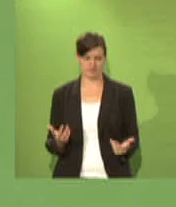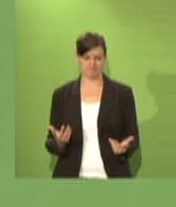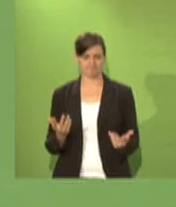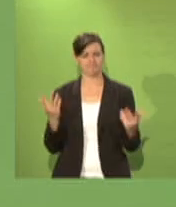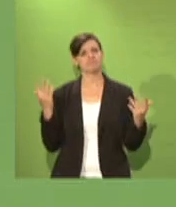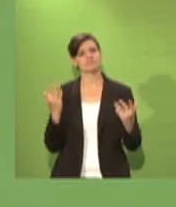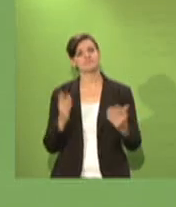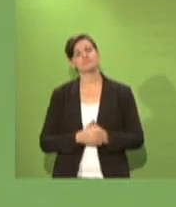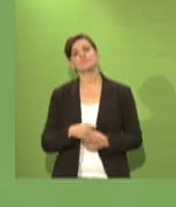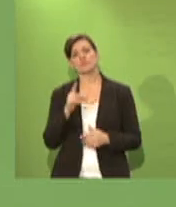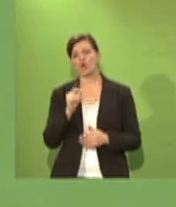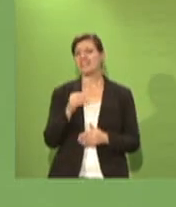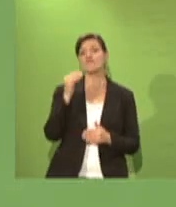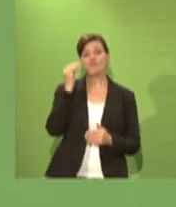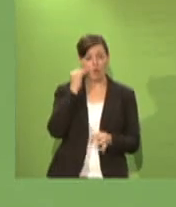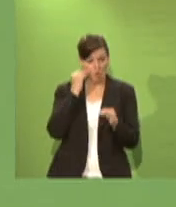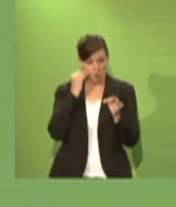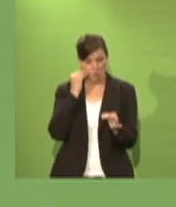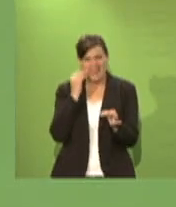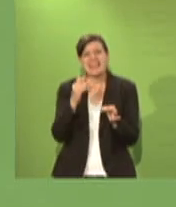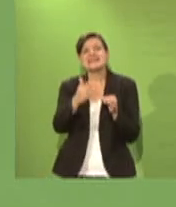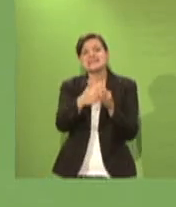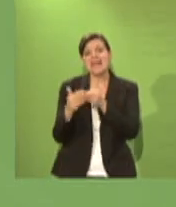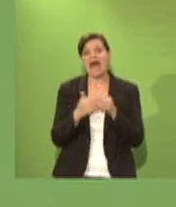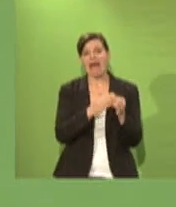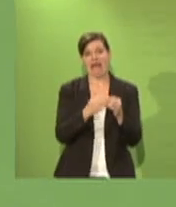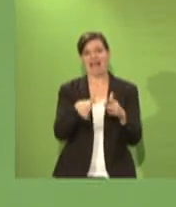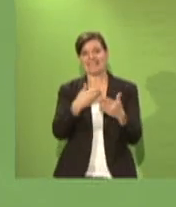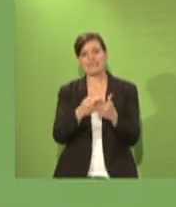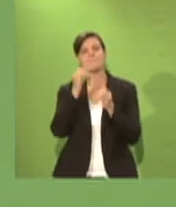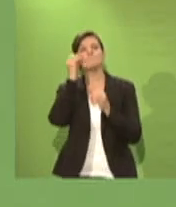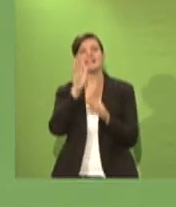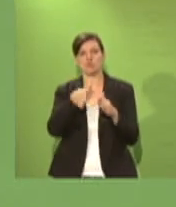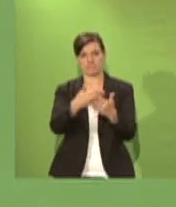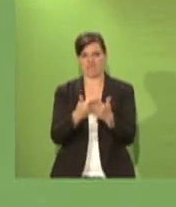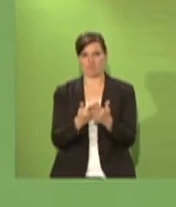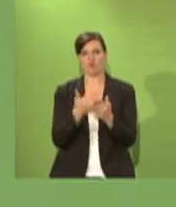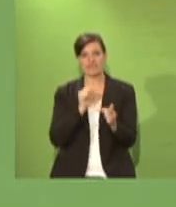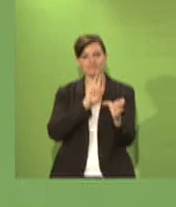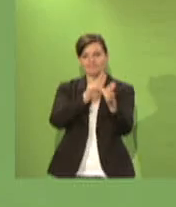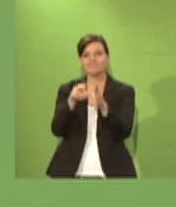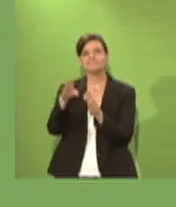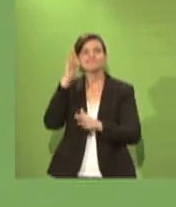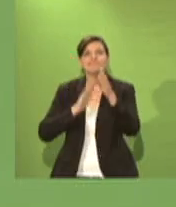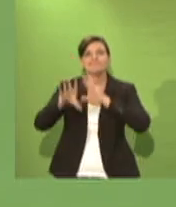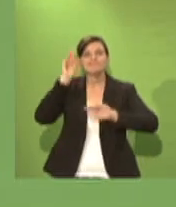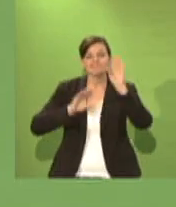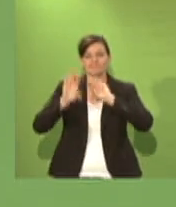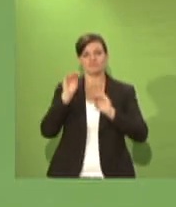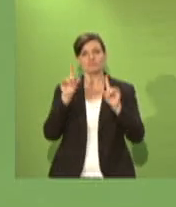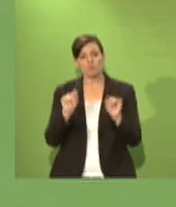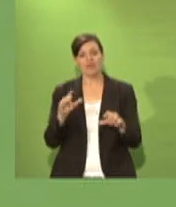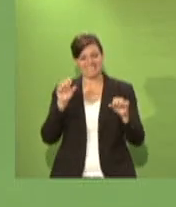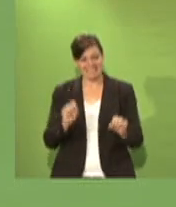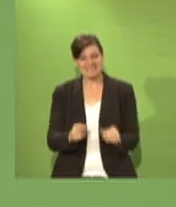sie wohnortnah ein umfassendes Bildungsangebot haben, was für sie die Chance zu allen